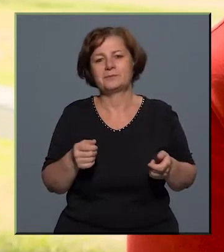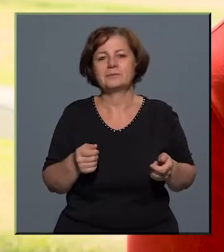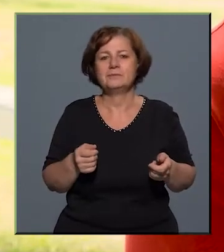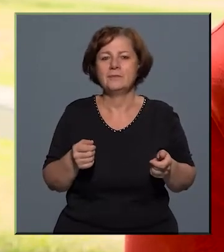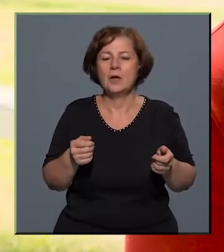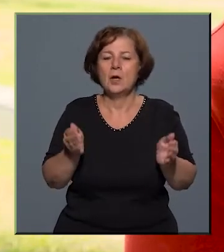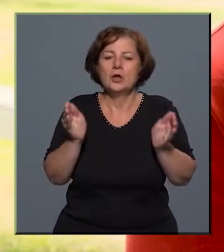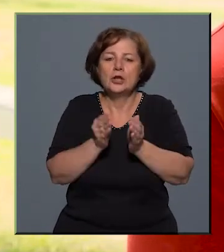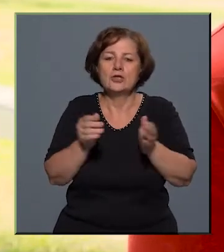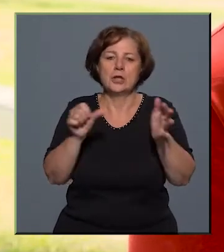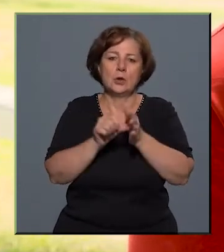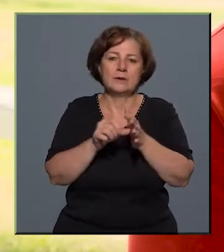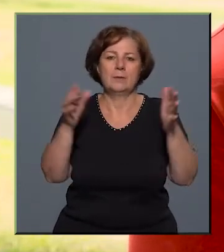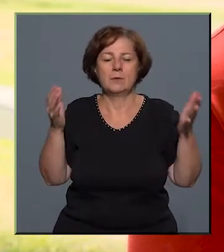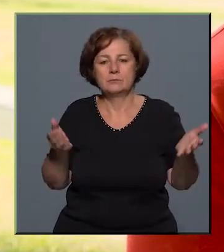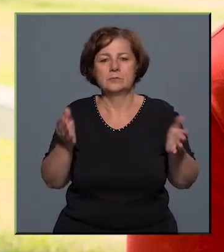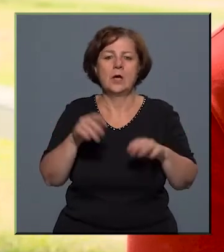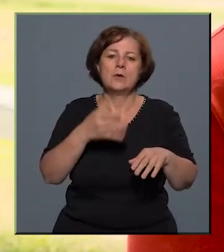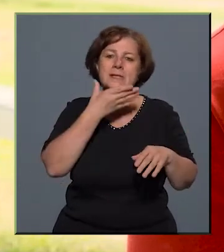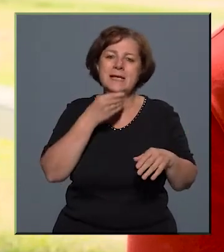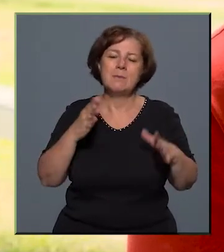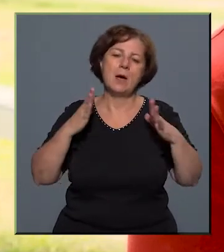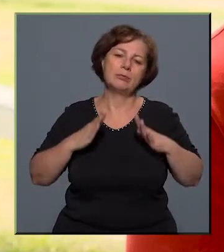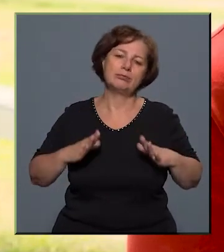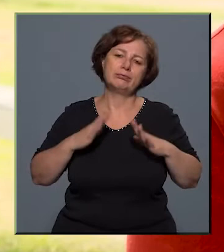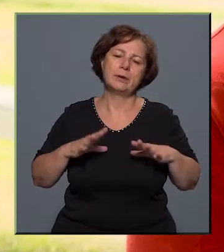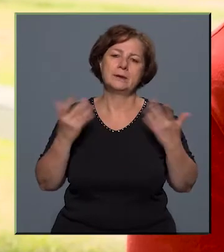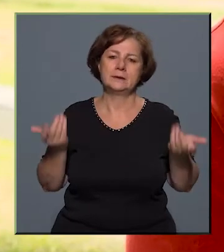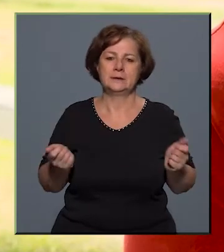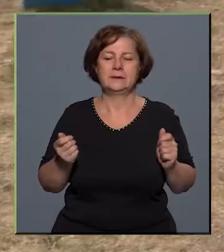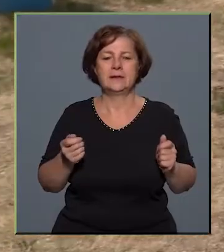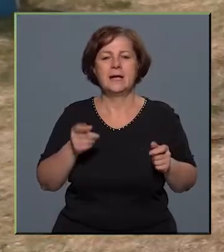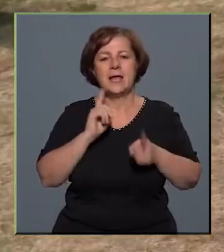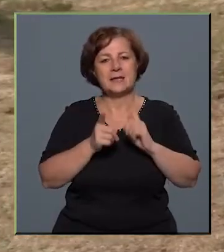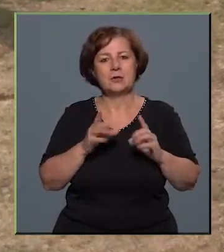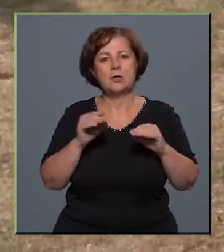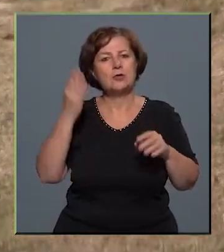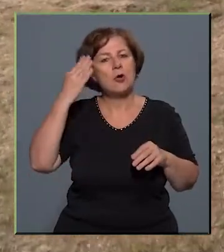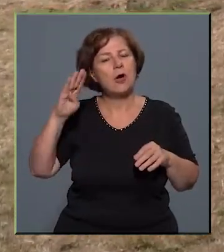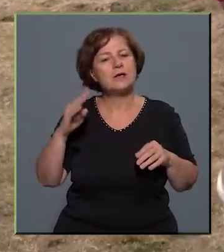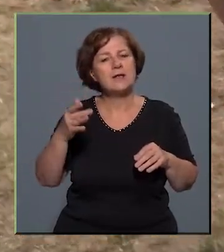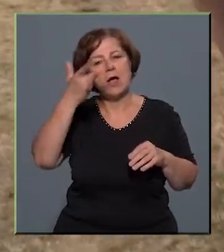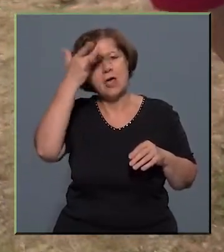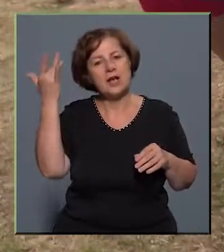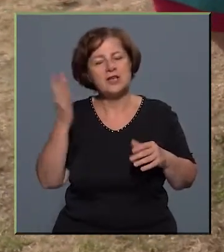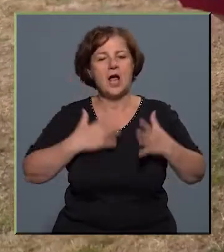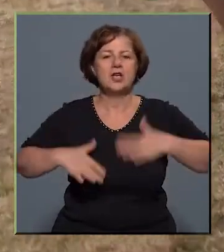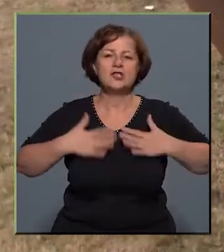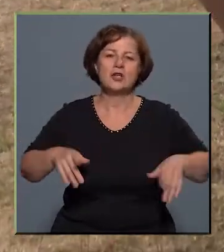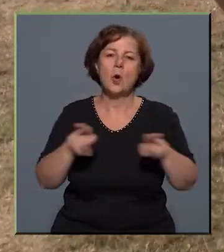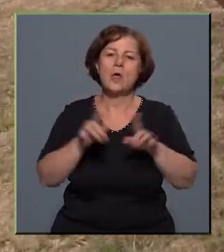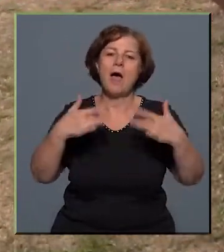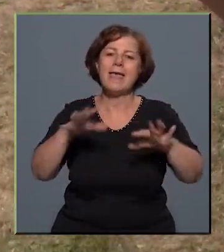ugye a közép, hogy a kiskutyák mindenképpen kistestű kutyák tudnak ott szépen hűsölni, játszani. Nagyon sok gazda a nyári